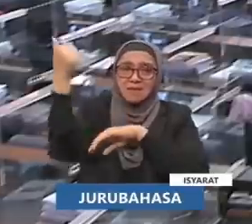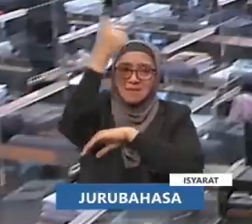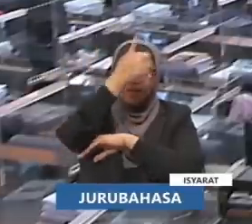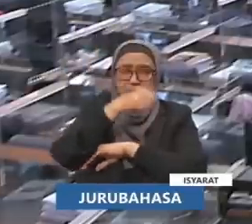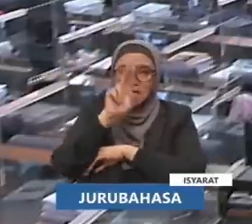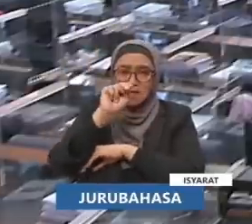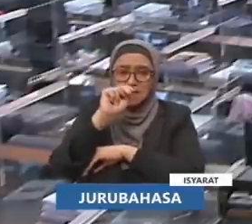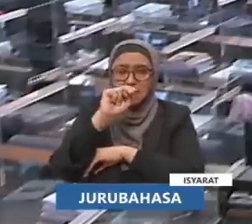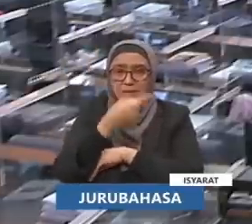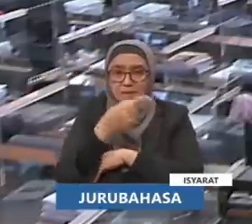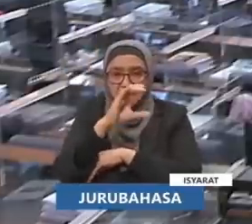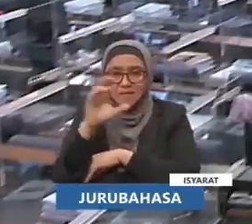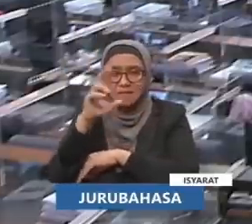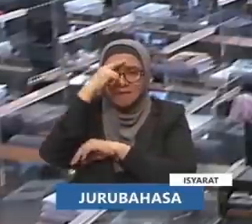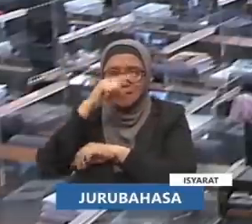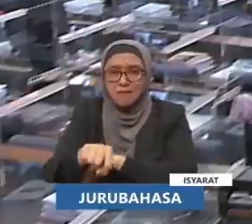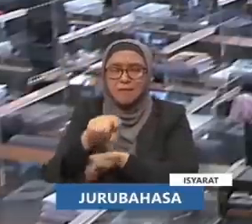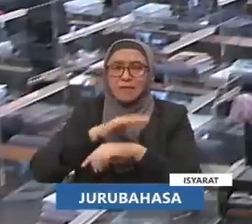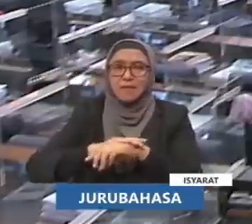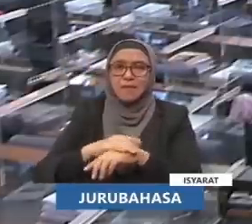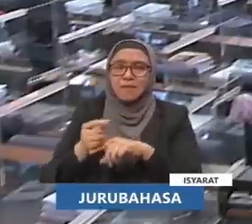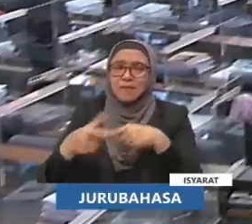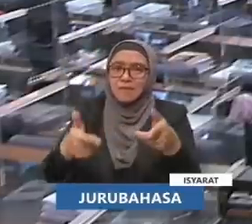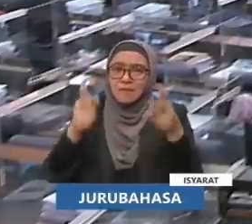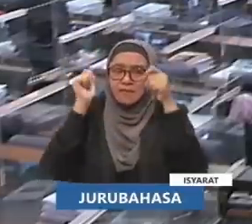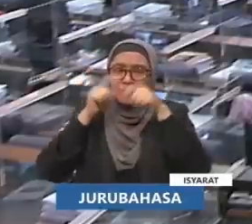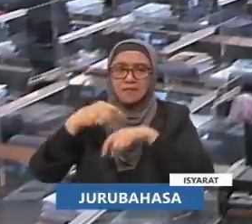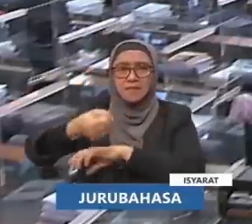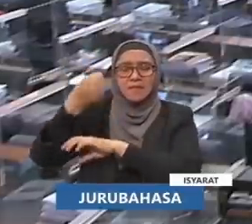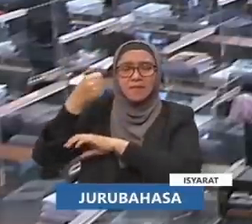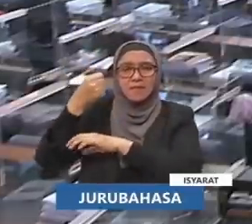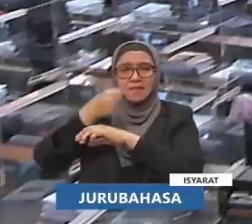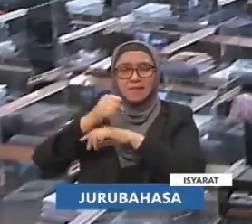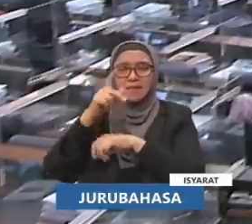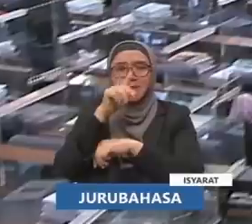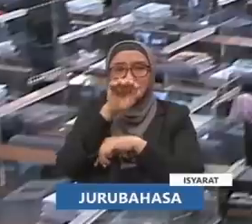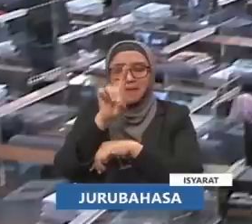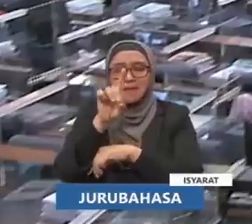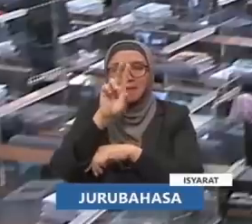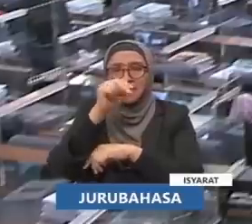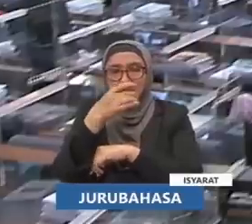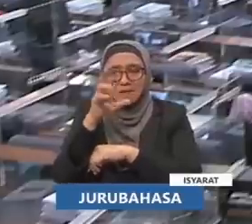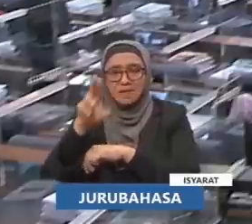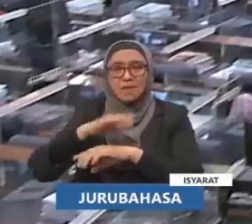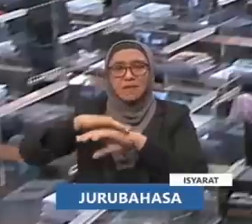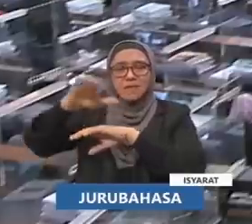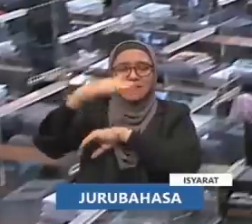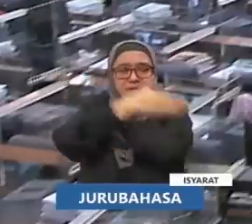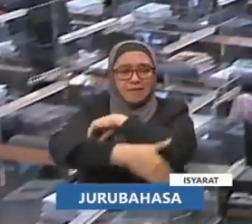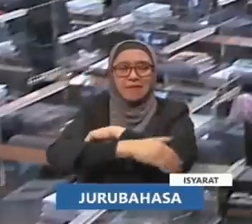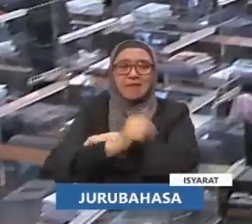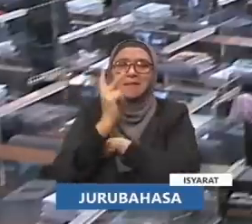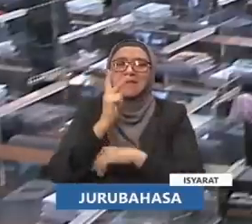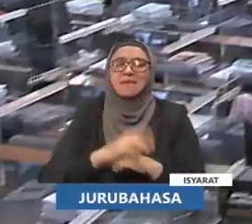level ataupun global. Jadi saya minta kerajaan adakan inisiatif untuk membantu pengeluar-pengeluar